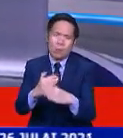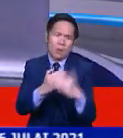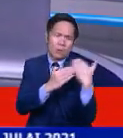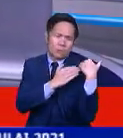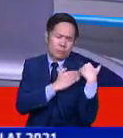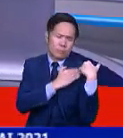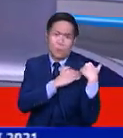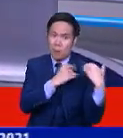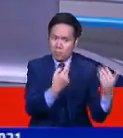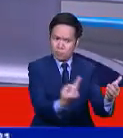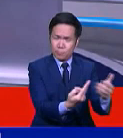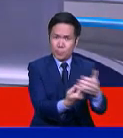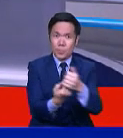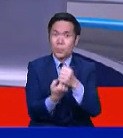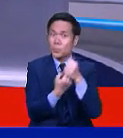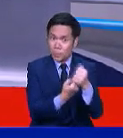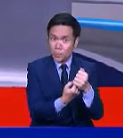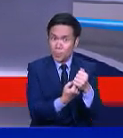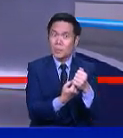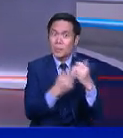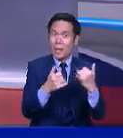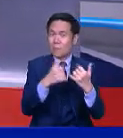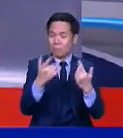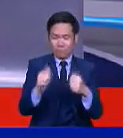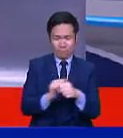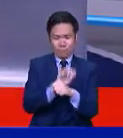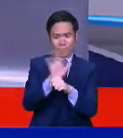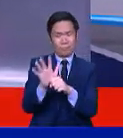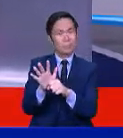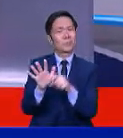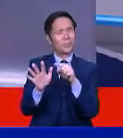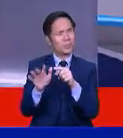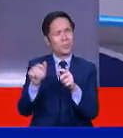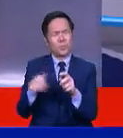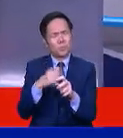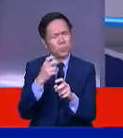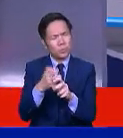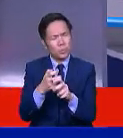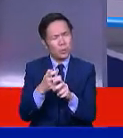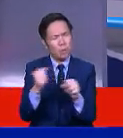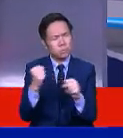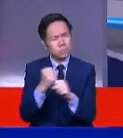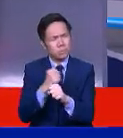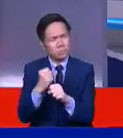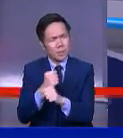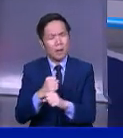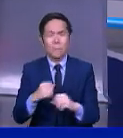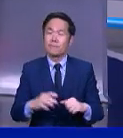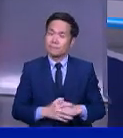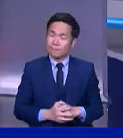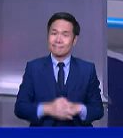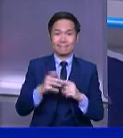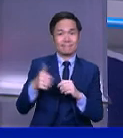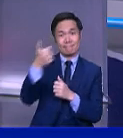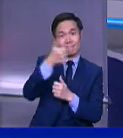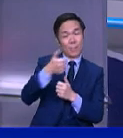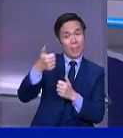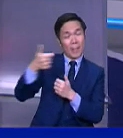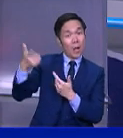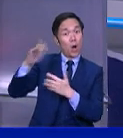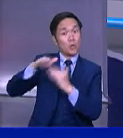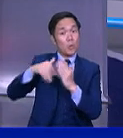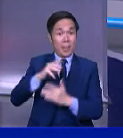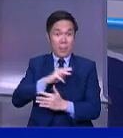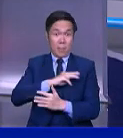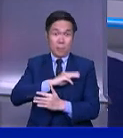teguh bersatu menghadapi situasi pandemik COVID-19 yang sukar dan mencabar. Ketika sesi penerangan menteri-menteri pada